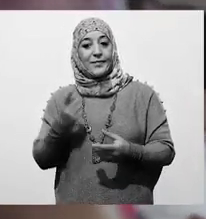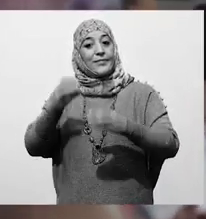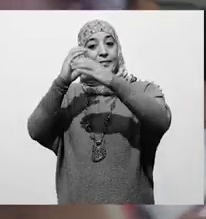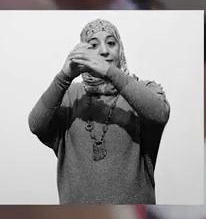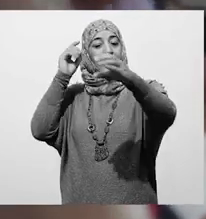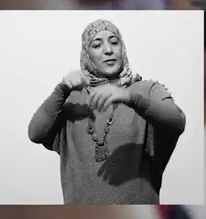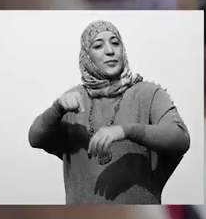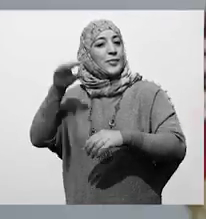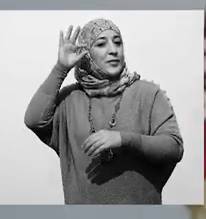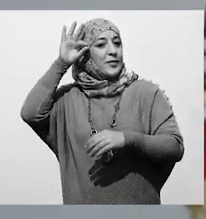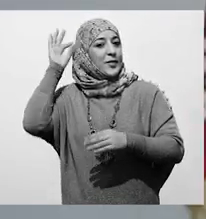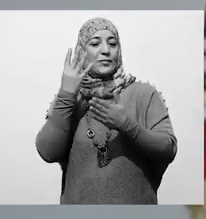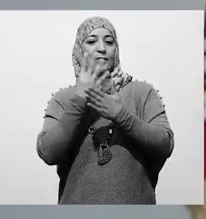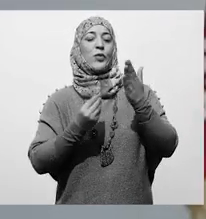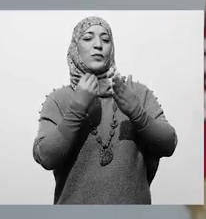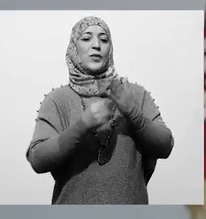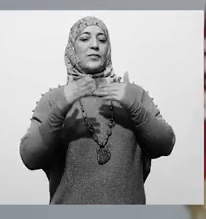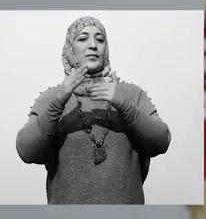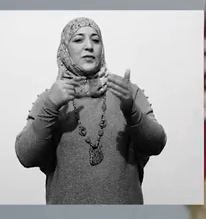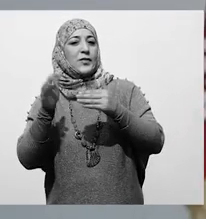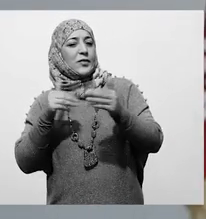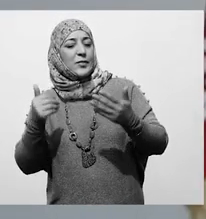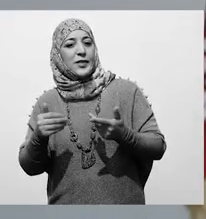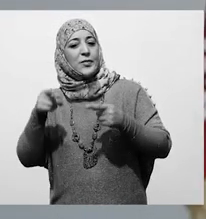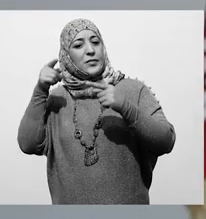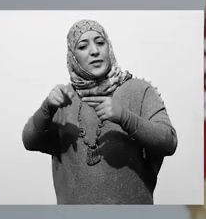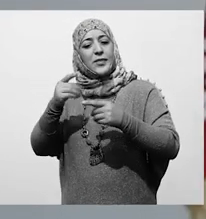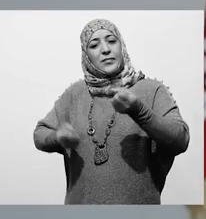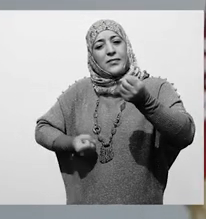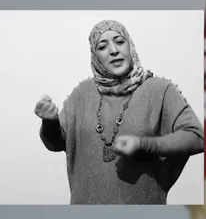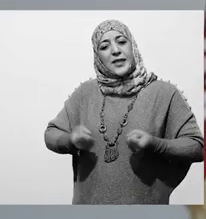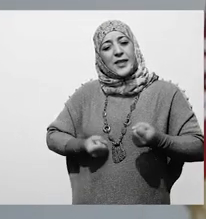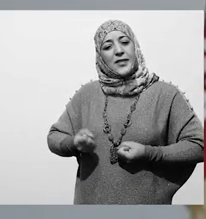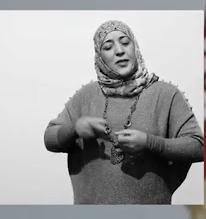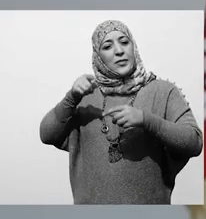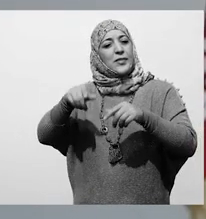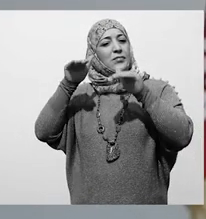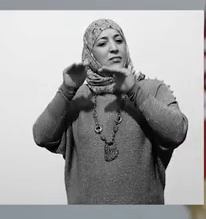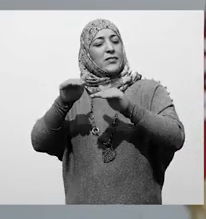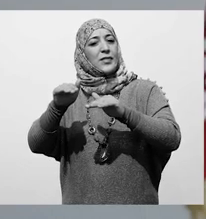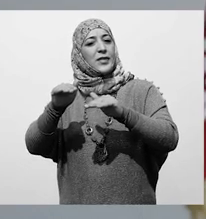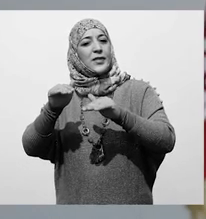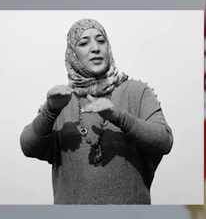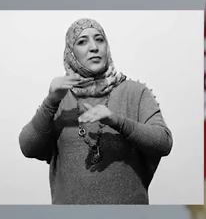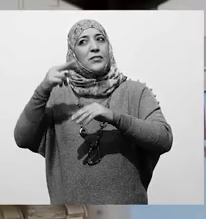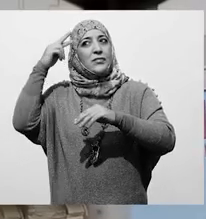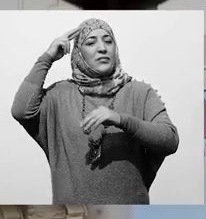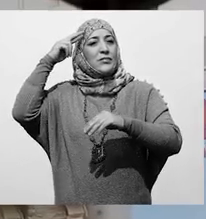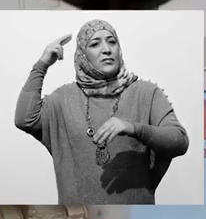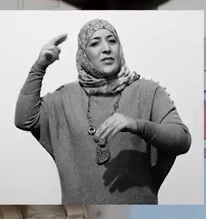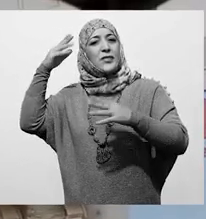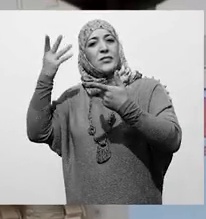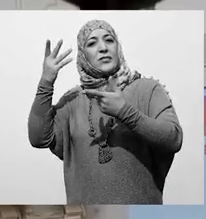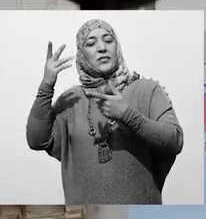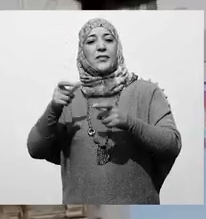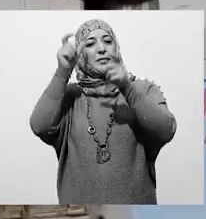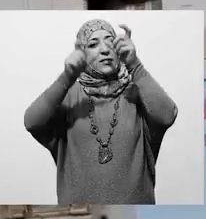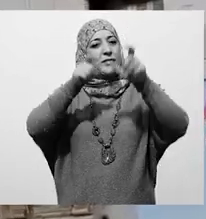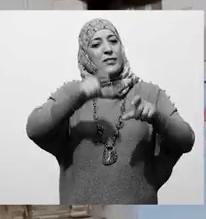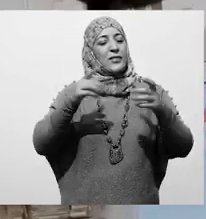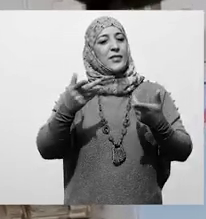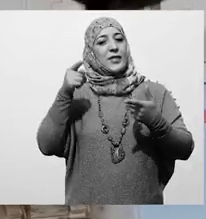vous transporte quand tu lisais un manque de moyens de ce fait le service reste en deçà des espérances des usagers